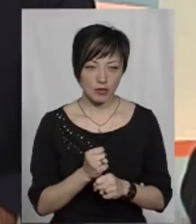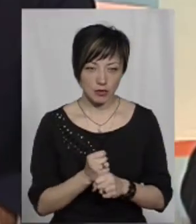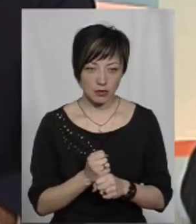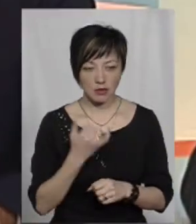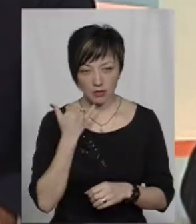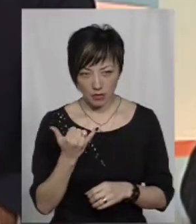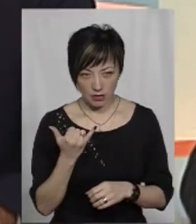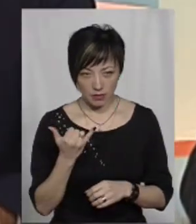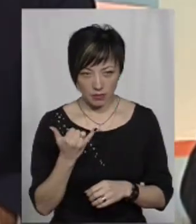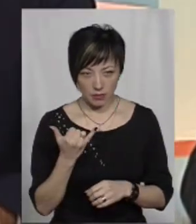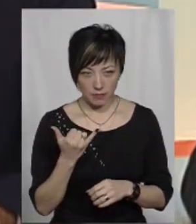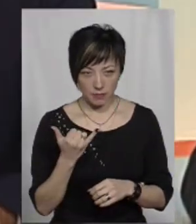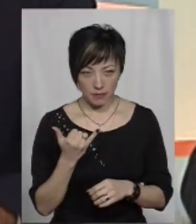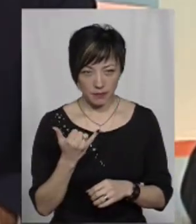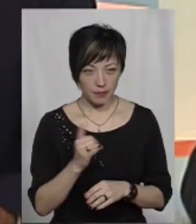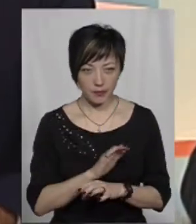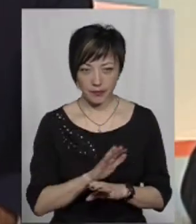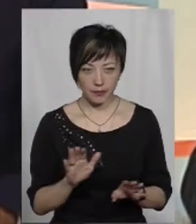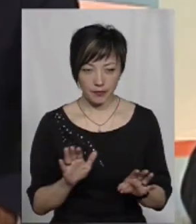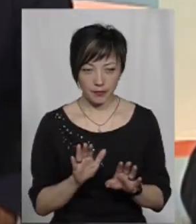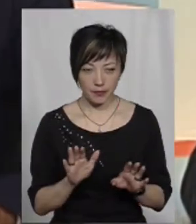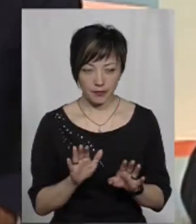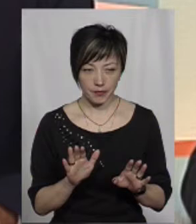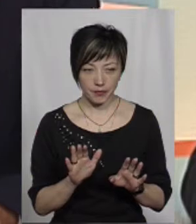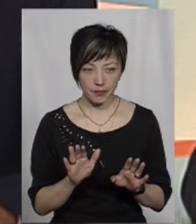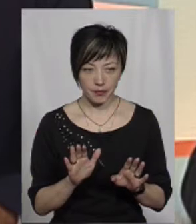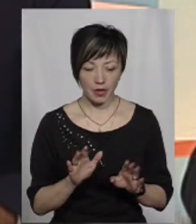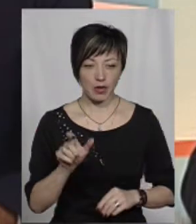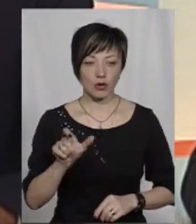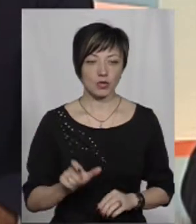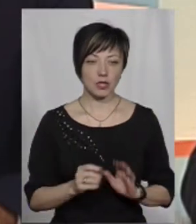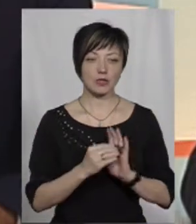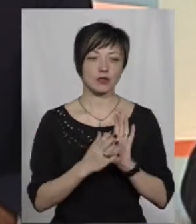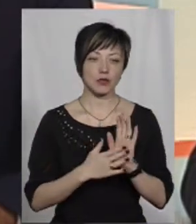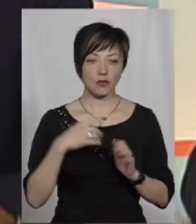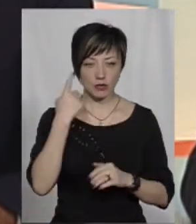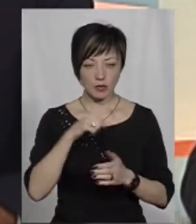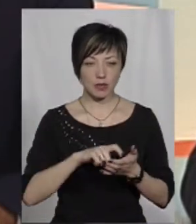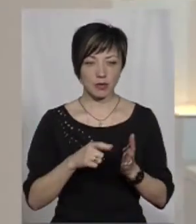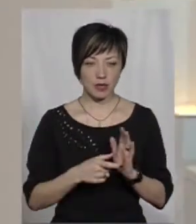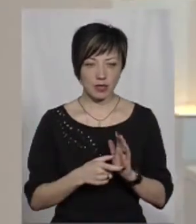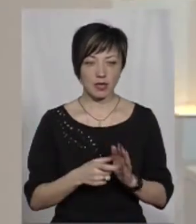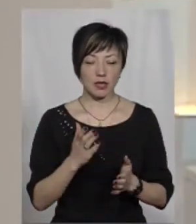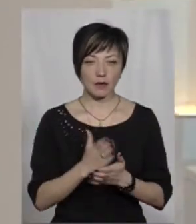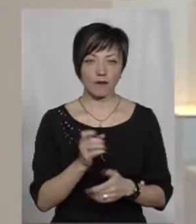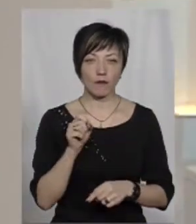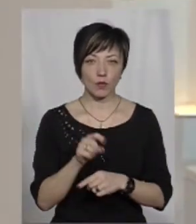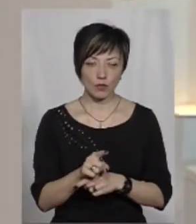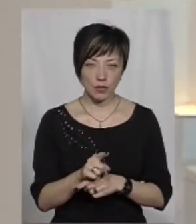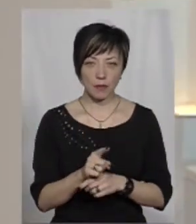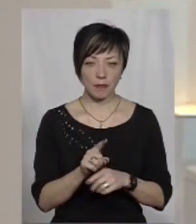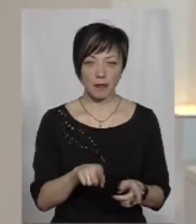також зателефонувати, а там пояснять, так? По-перше, якщо людина зареєстрована в особистому кабінеті, там є